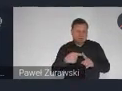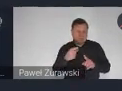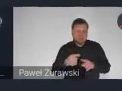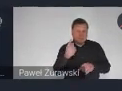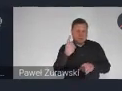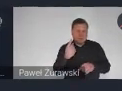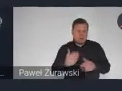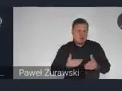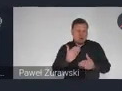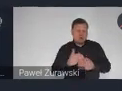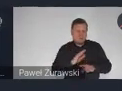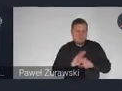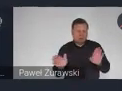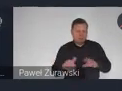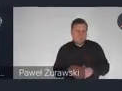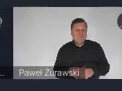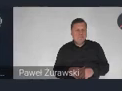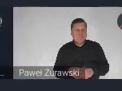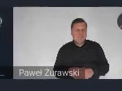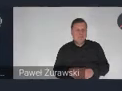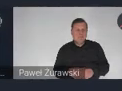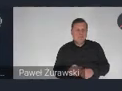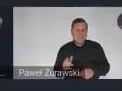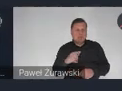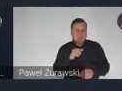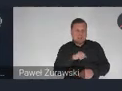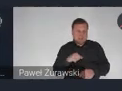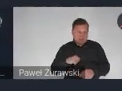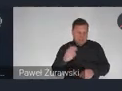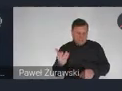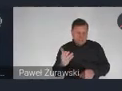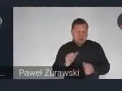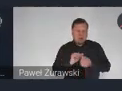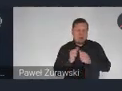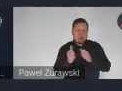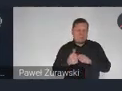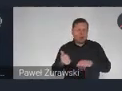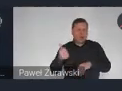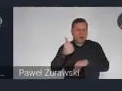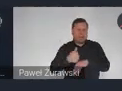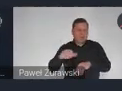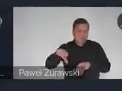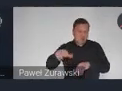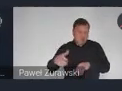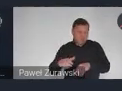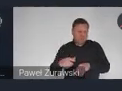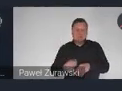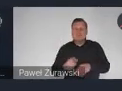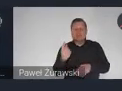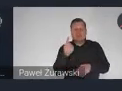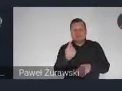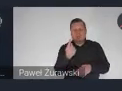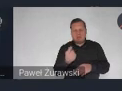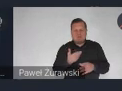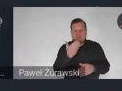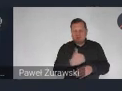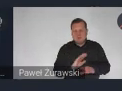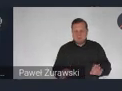jedną ofertę jako samodzielne wnioskodawca albo jako lider grupy partnerskiej